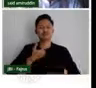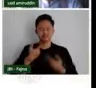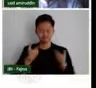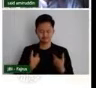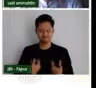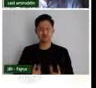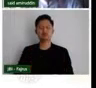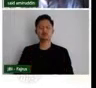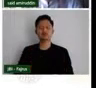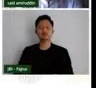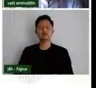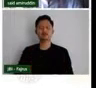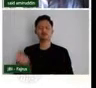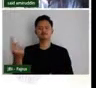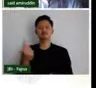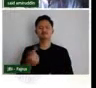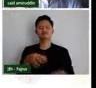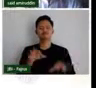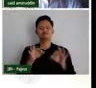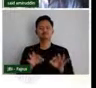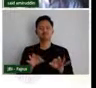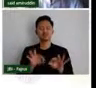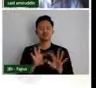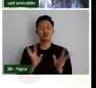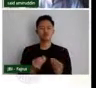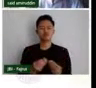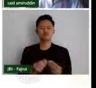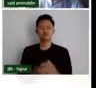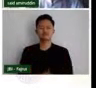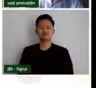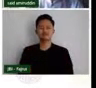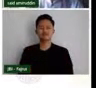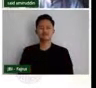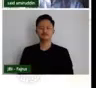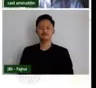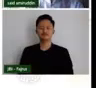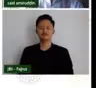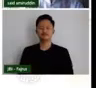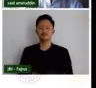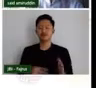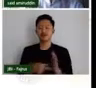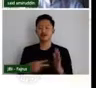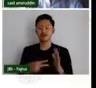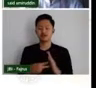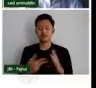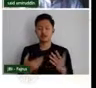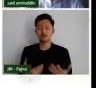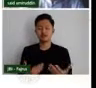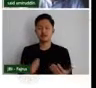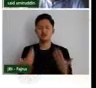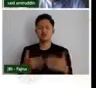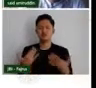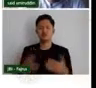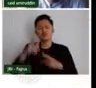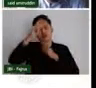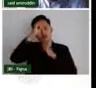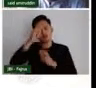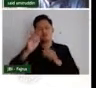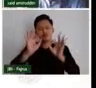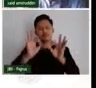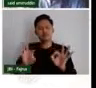pada pendidikan inklusif ini. Jadi sangat-sangat bisa kita apresiasi pendidikan inklusif ini.